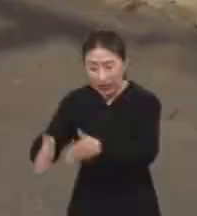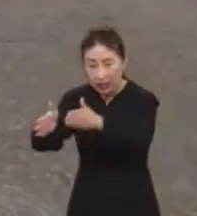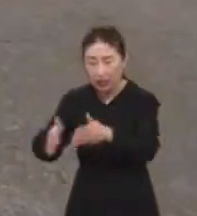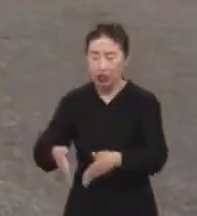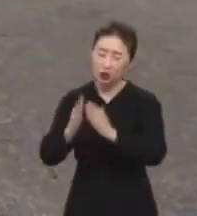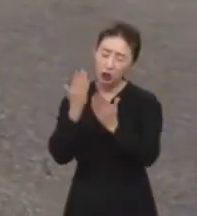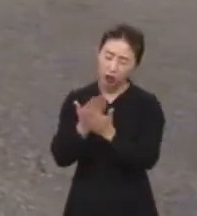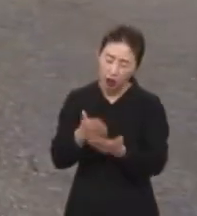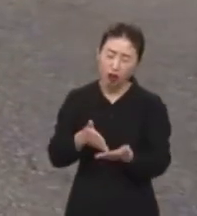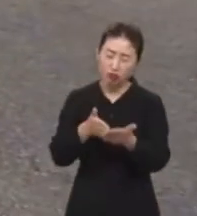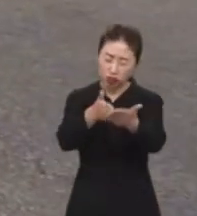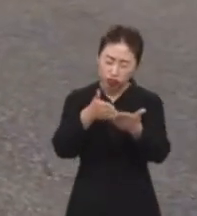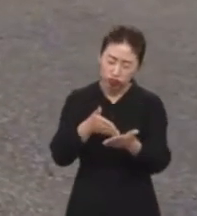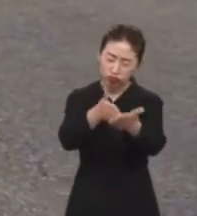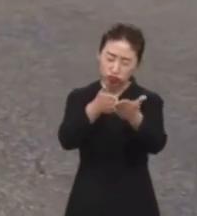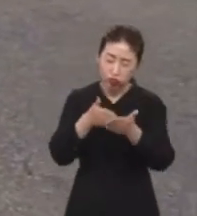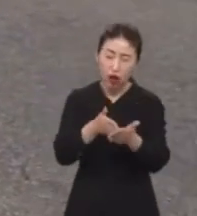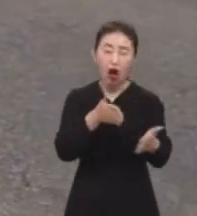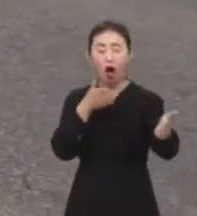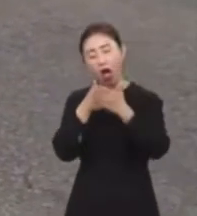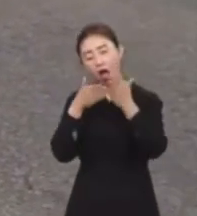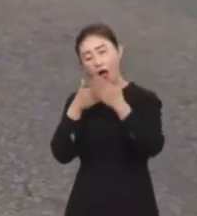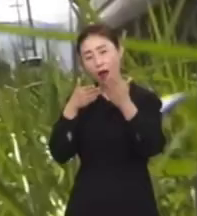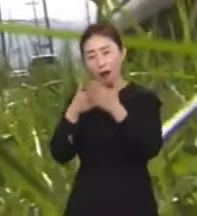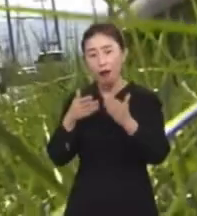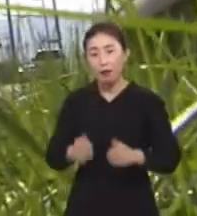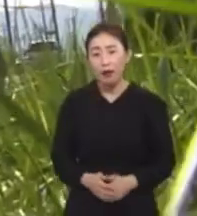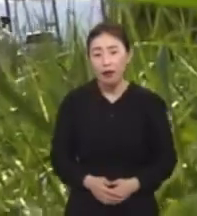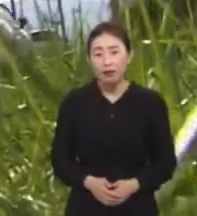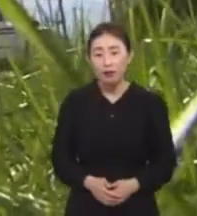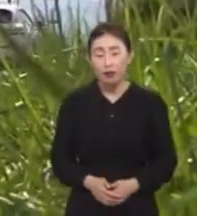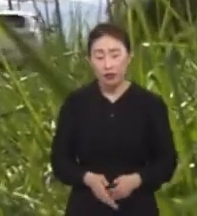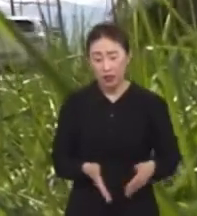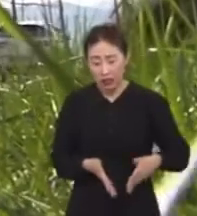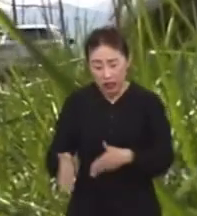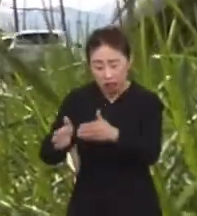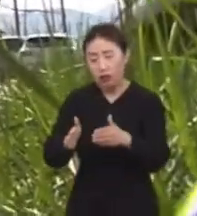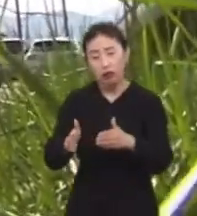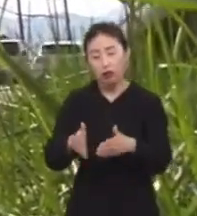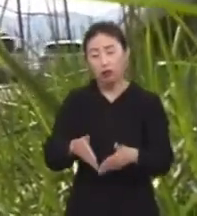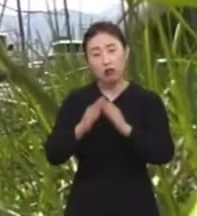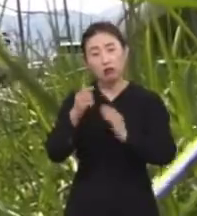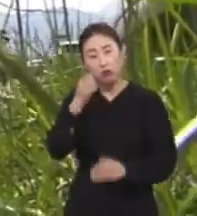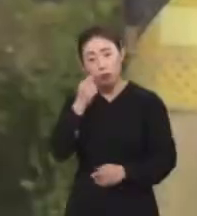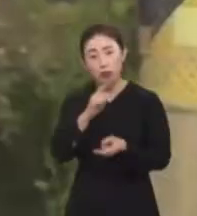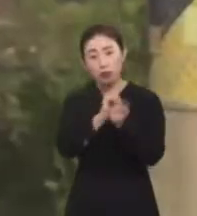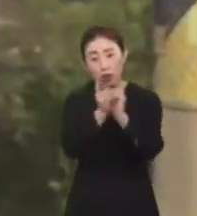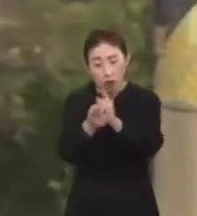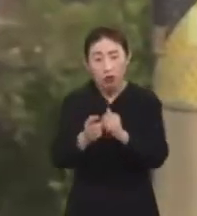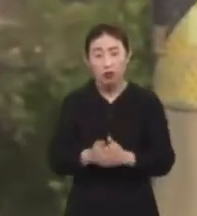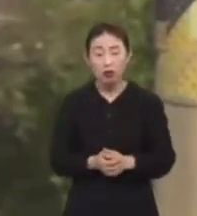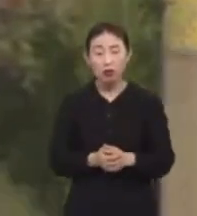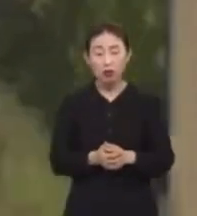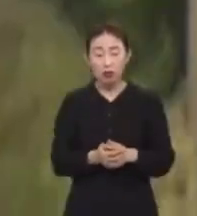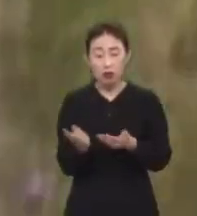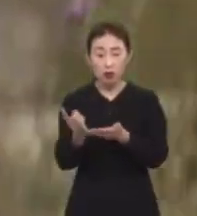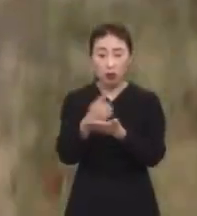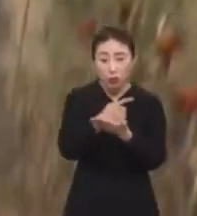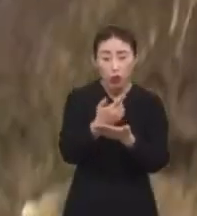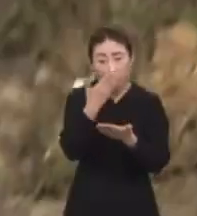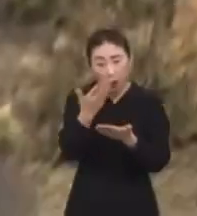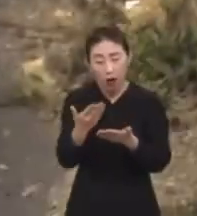수차례 요청했지만 달라진 건 없습니다. 인도 설치가 어렵다면 차량 속도를 줄일 수 있는 과속 감시